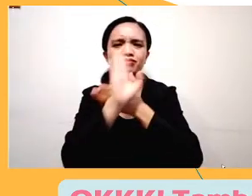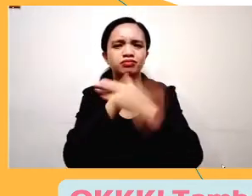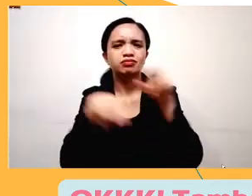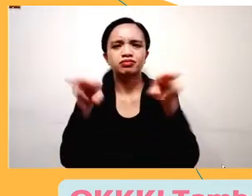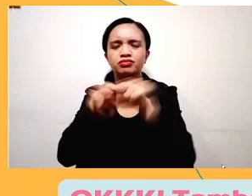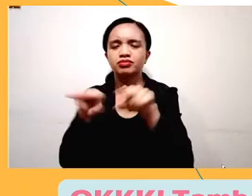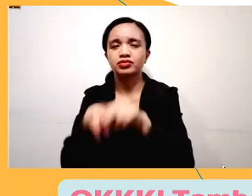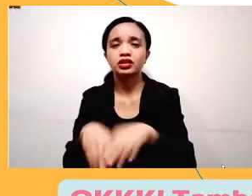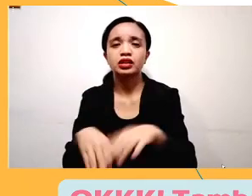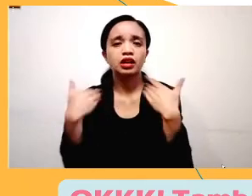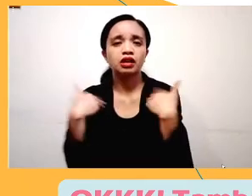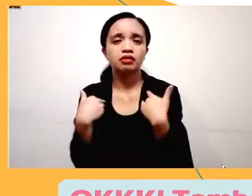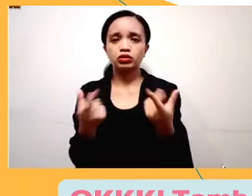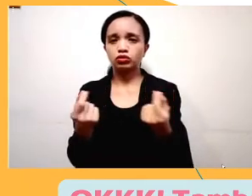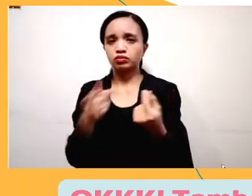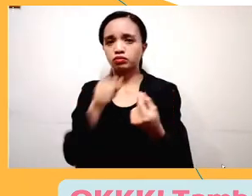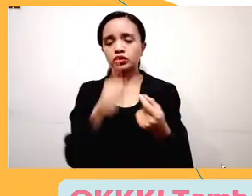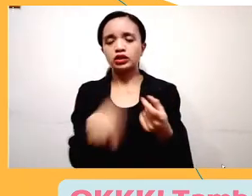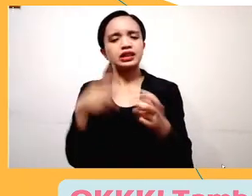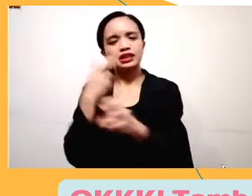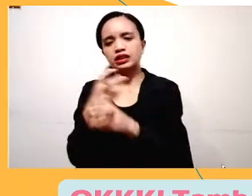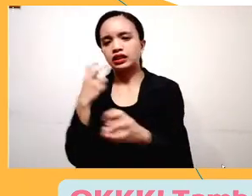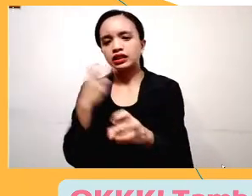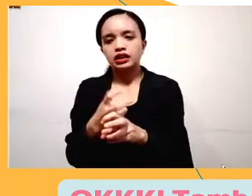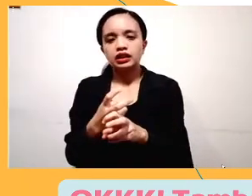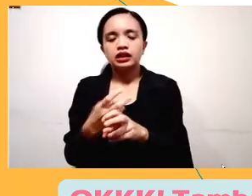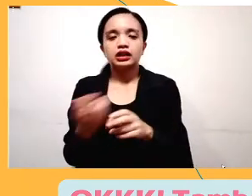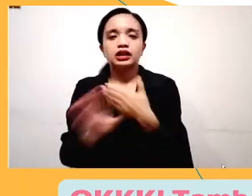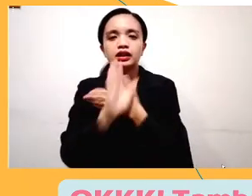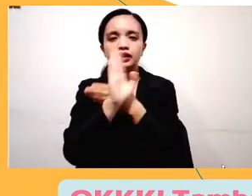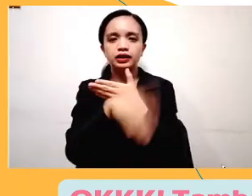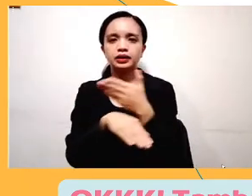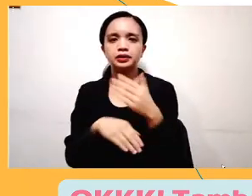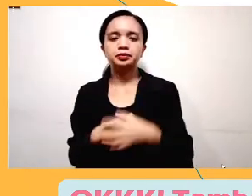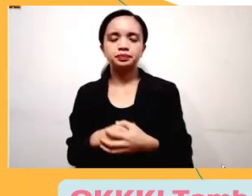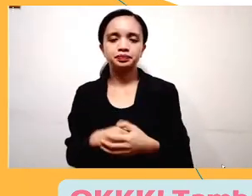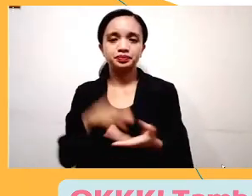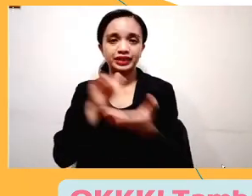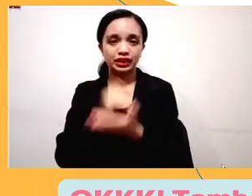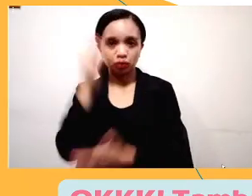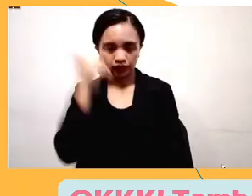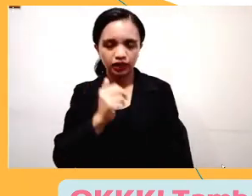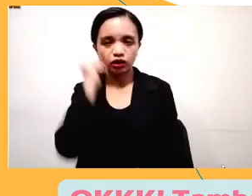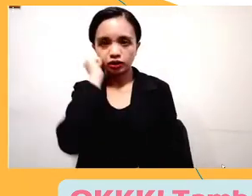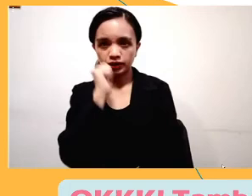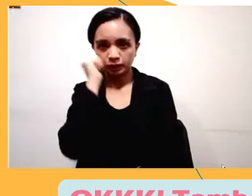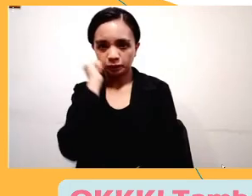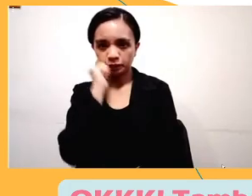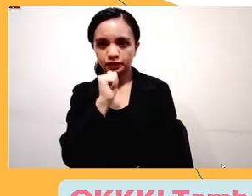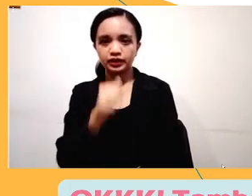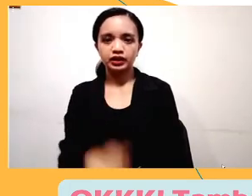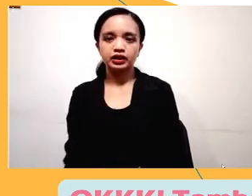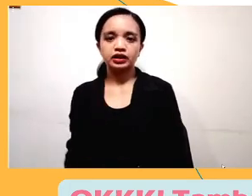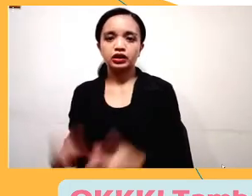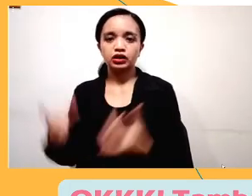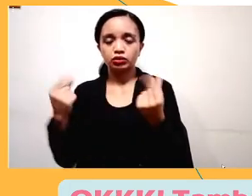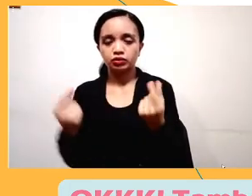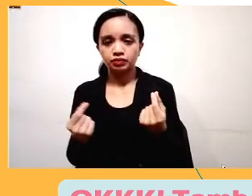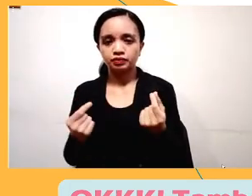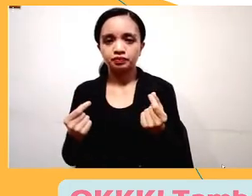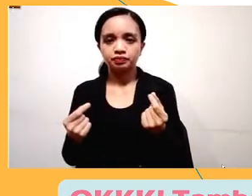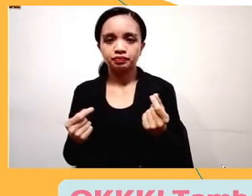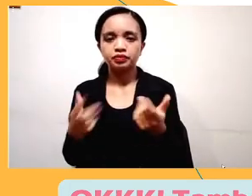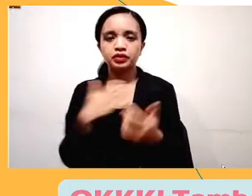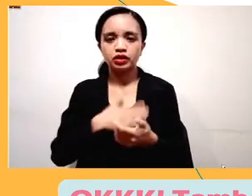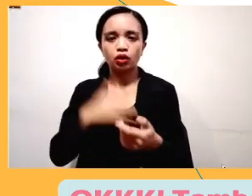bagay na nagawa natin na mas hirap bumangon na. That's why, always, you do take risks, but please